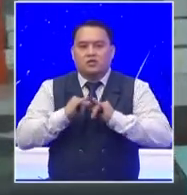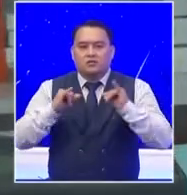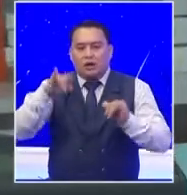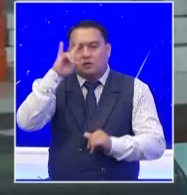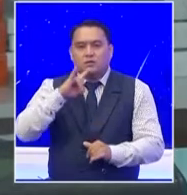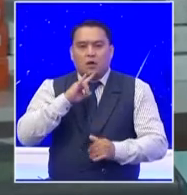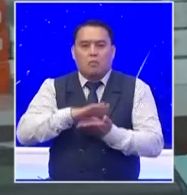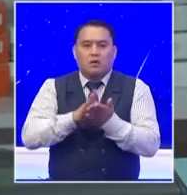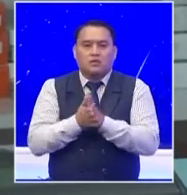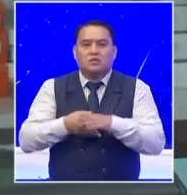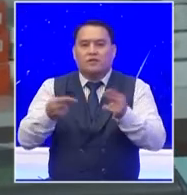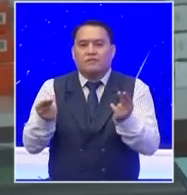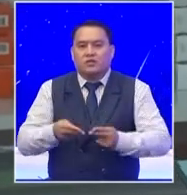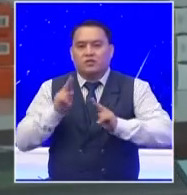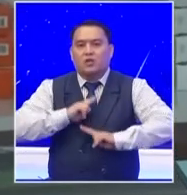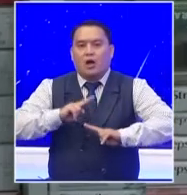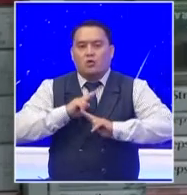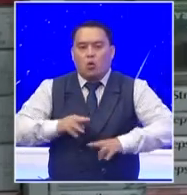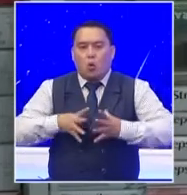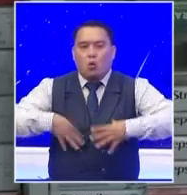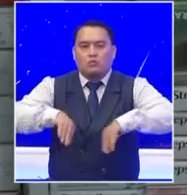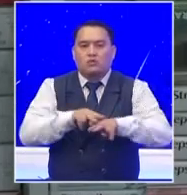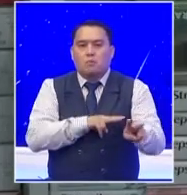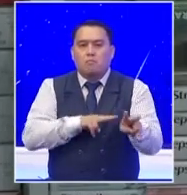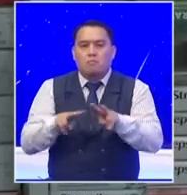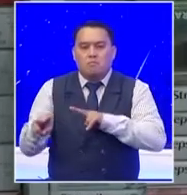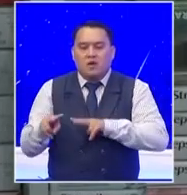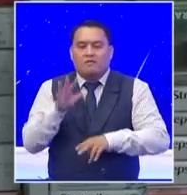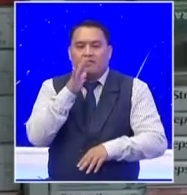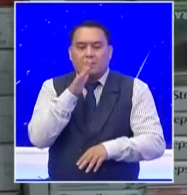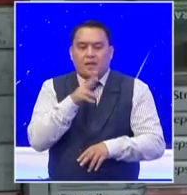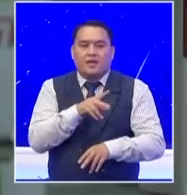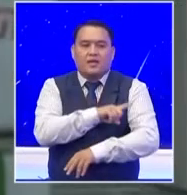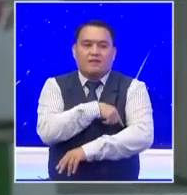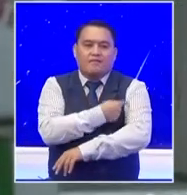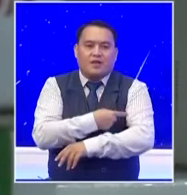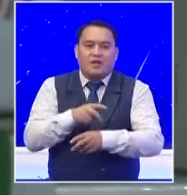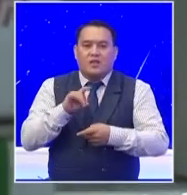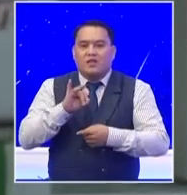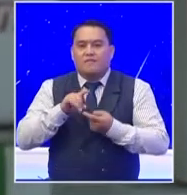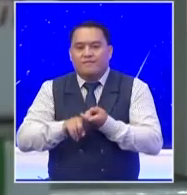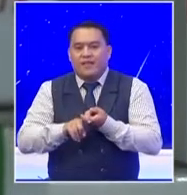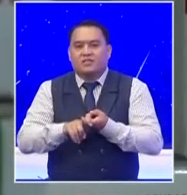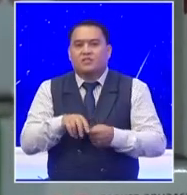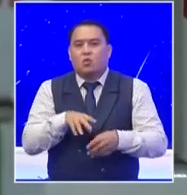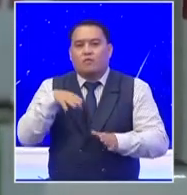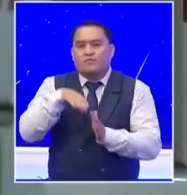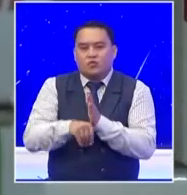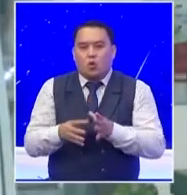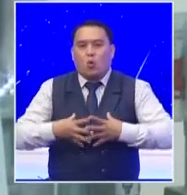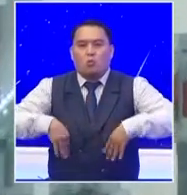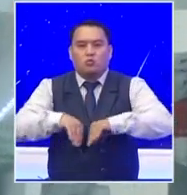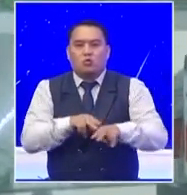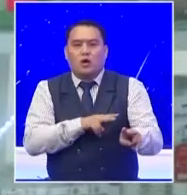был заключен меморандум о сотрудничестве в области общественного мониторинга на период пандемии. А члены волонтерского движения «Лидер КИЗ» вошли в группу